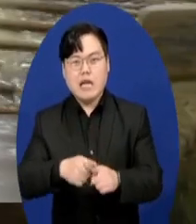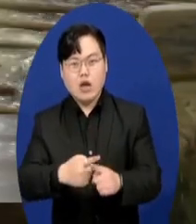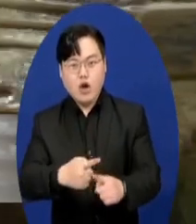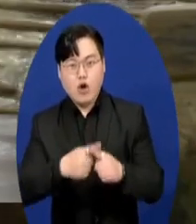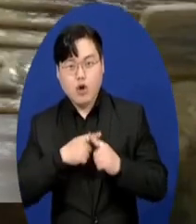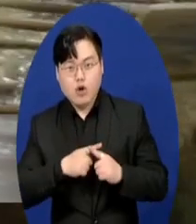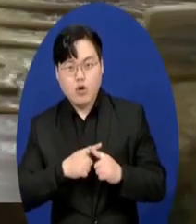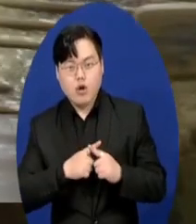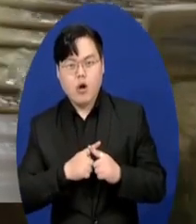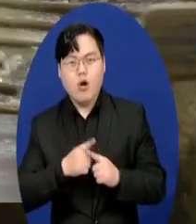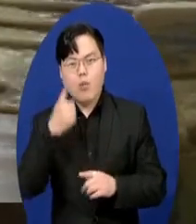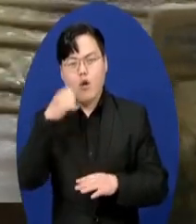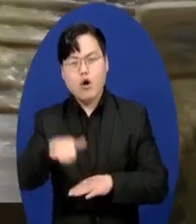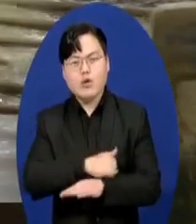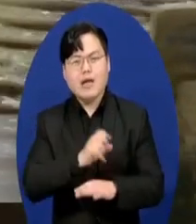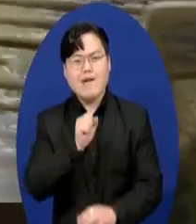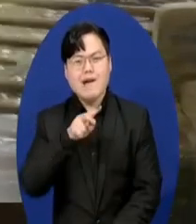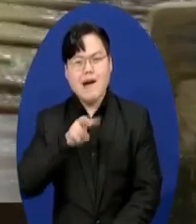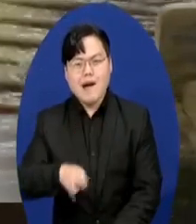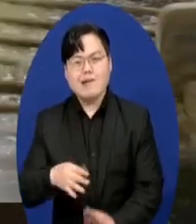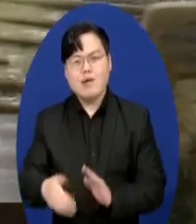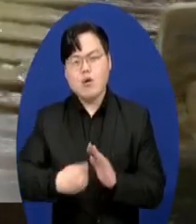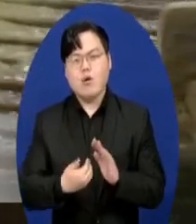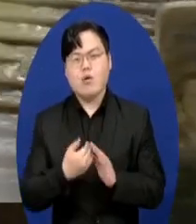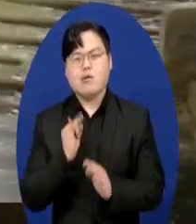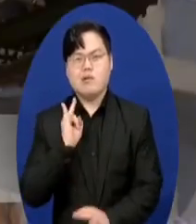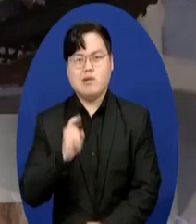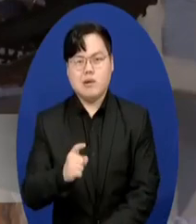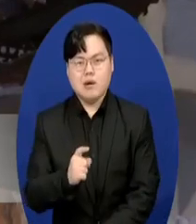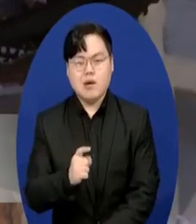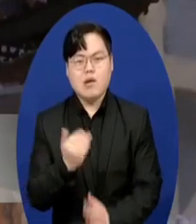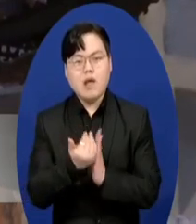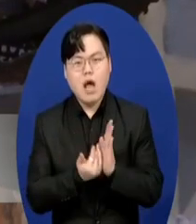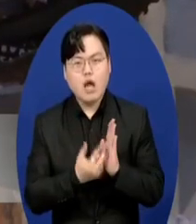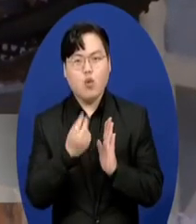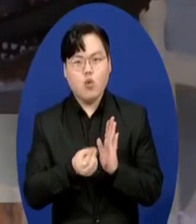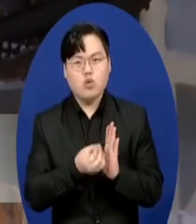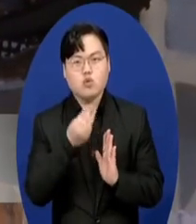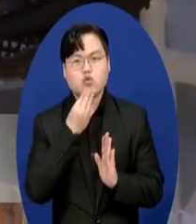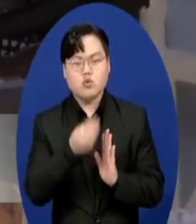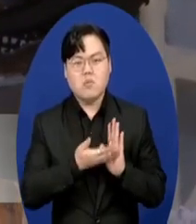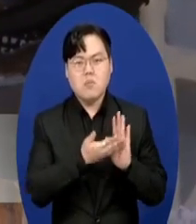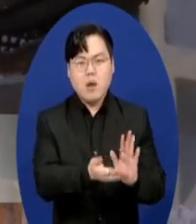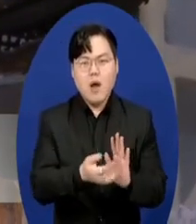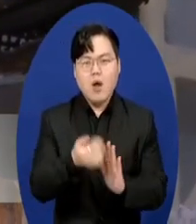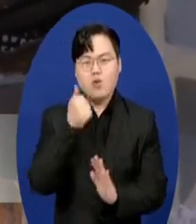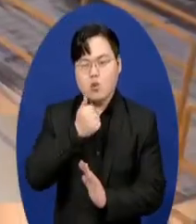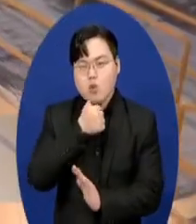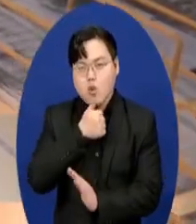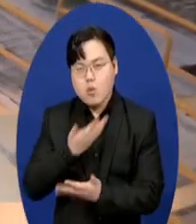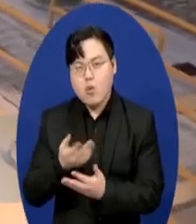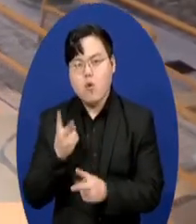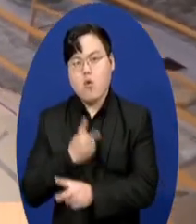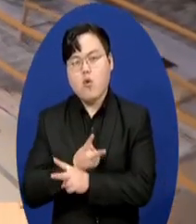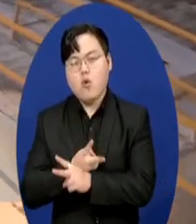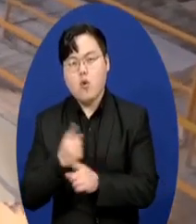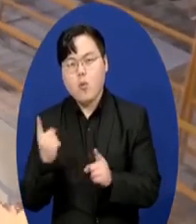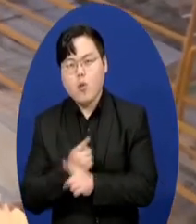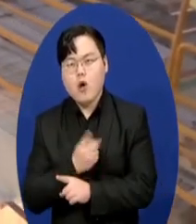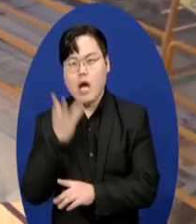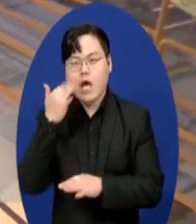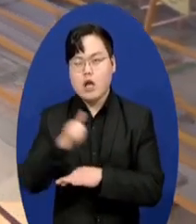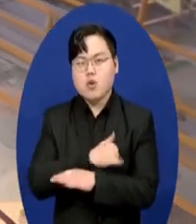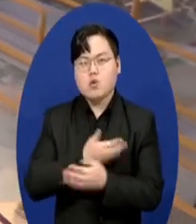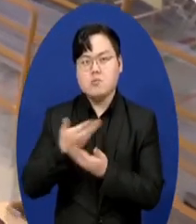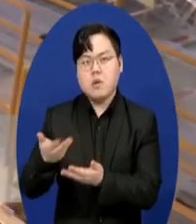алтны салбарт хэрэг хэмжээний олборлолт явагддаг. Хичнээн нь албан тайланд ордог. Хичнээн нь Монгол банкнд тагдж хэдэн хувь нь хууль бусаар хэлд авдаг